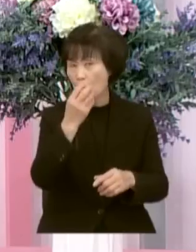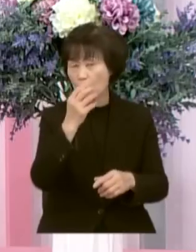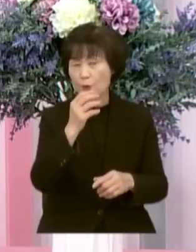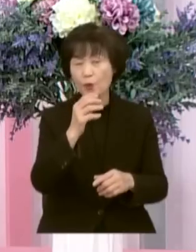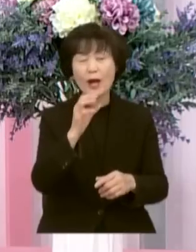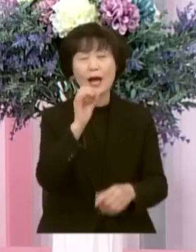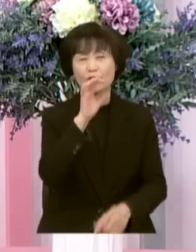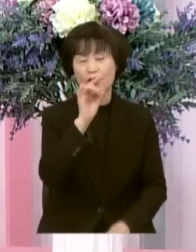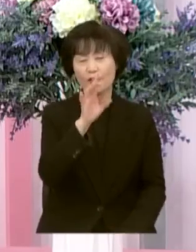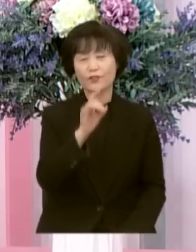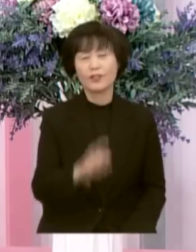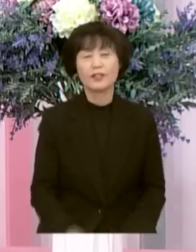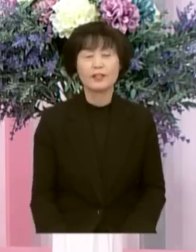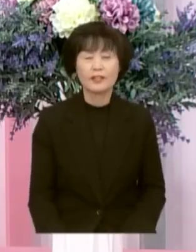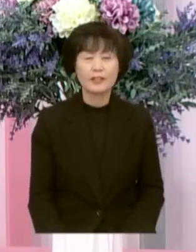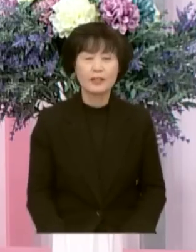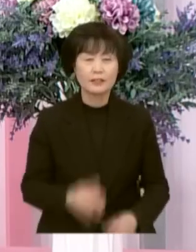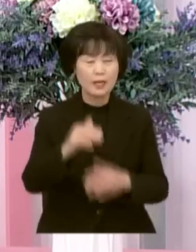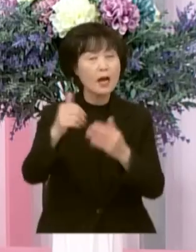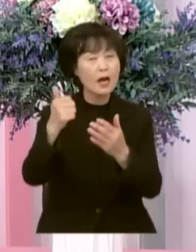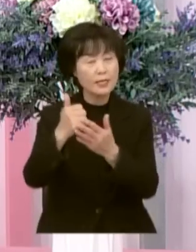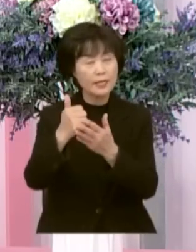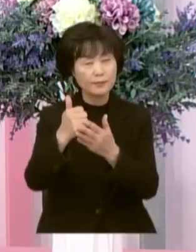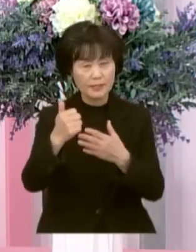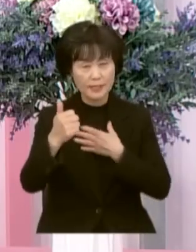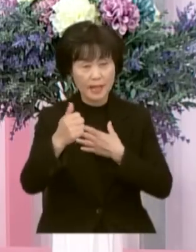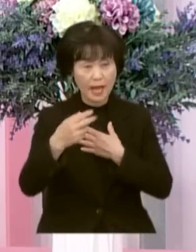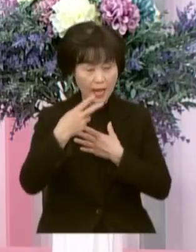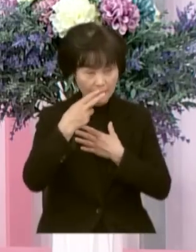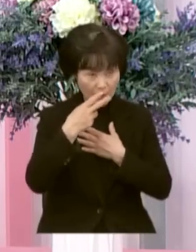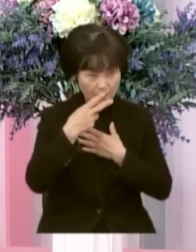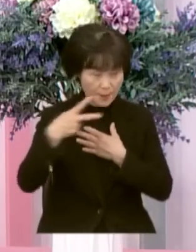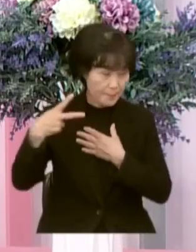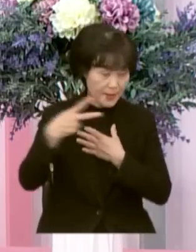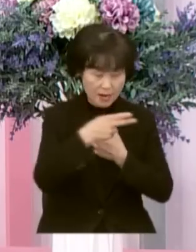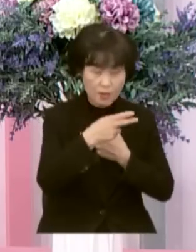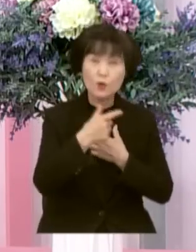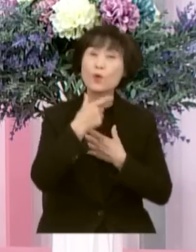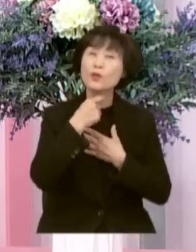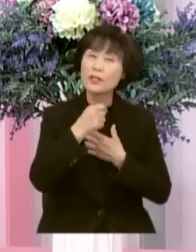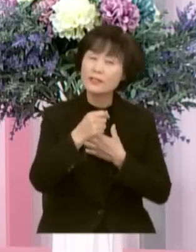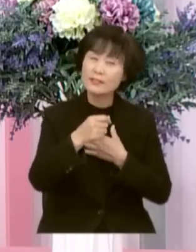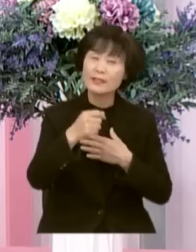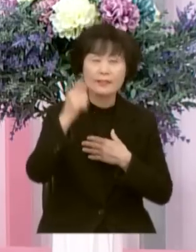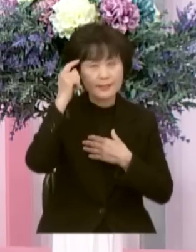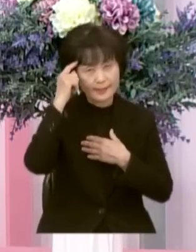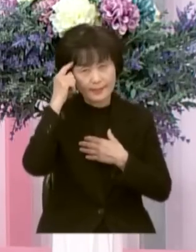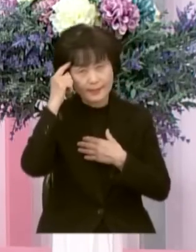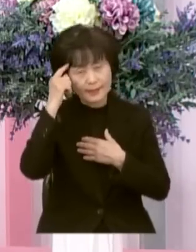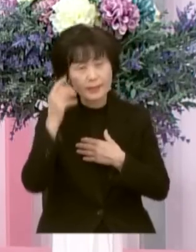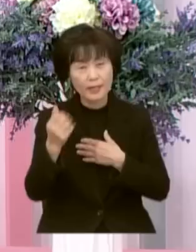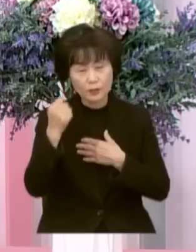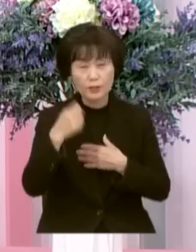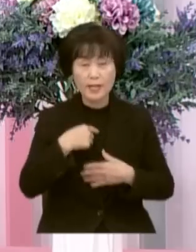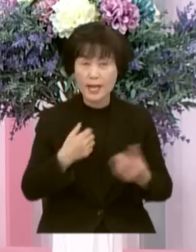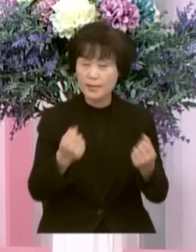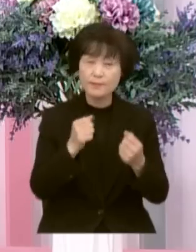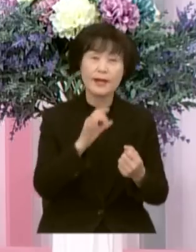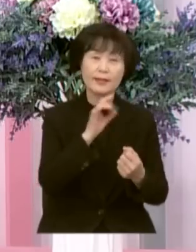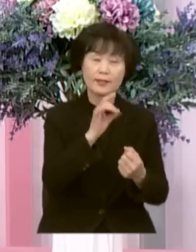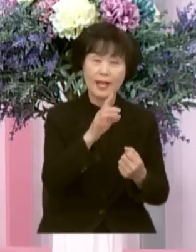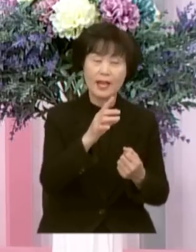그래서 하나님께서 담배 끊기를 너무 원하신다라는 마음이 들어서 자력으로는 안